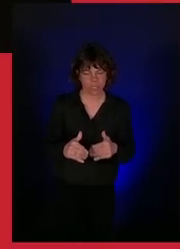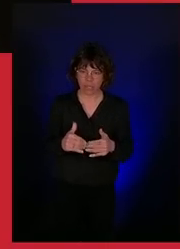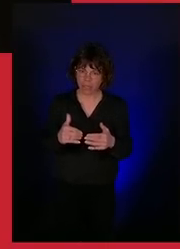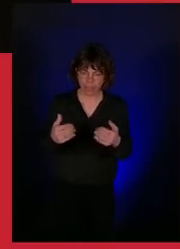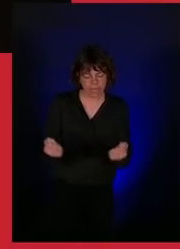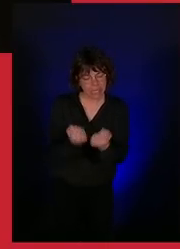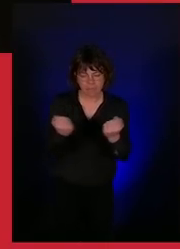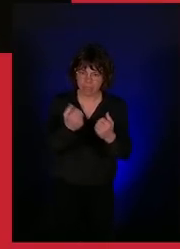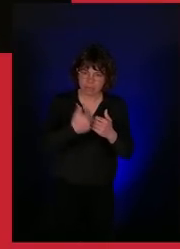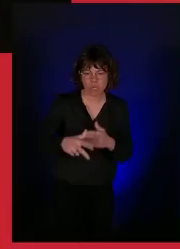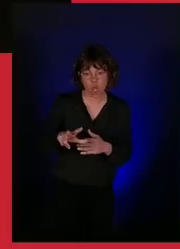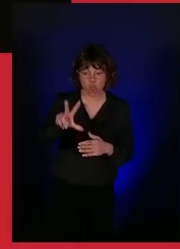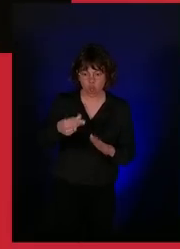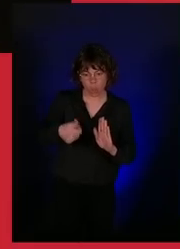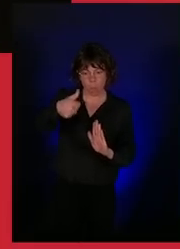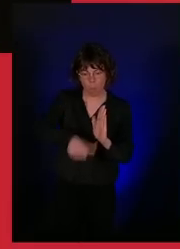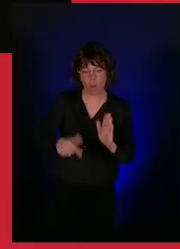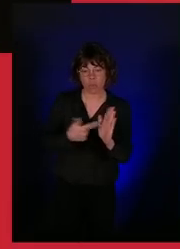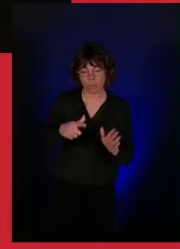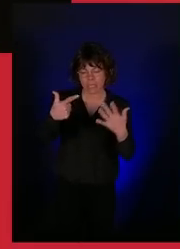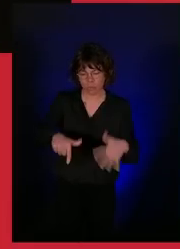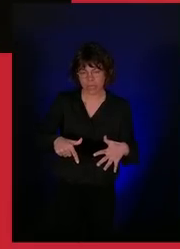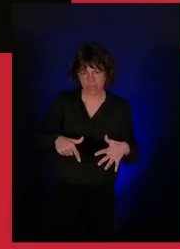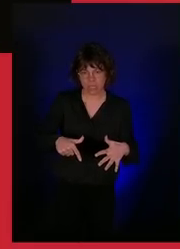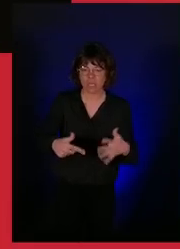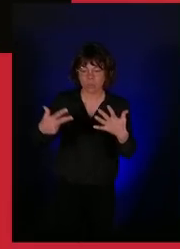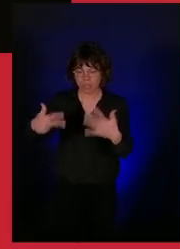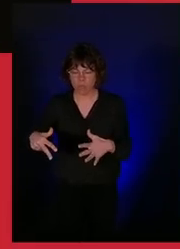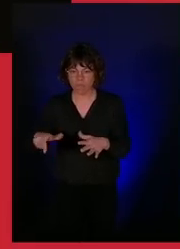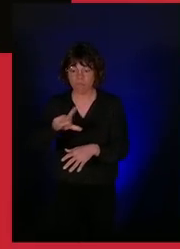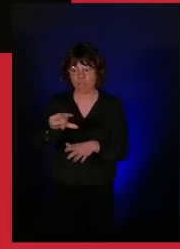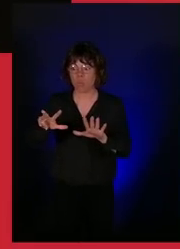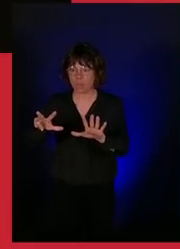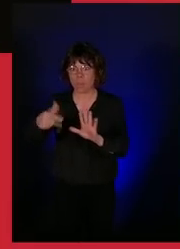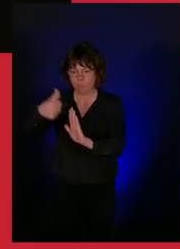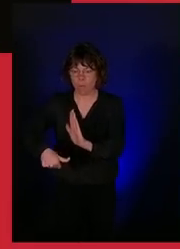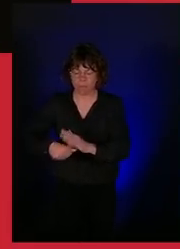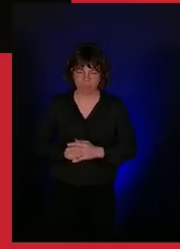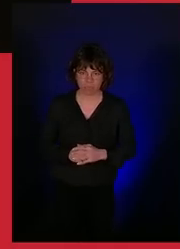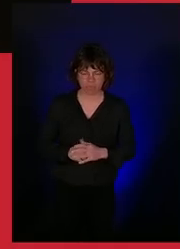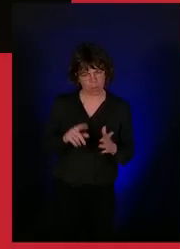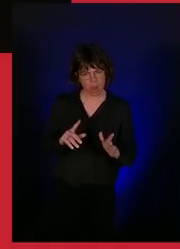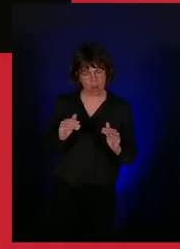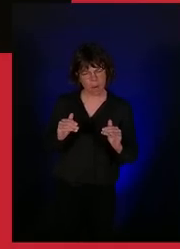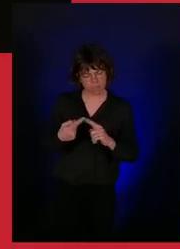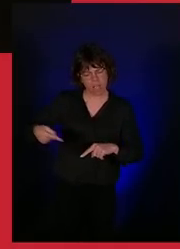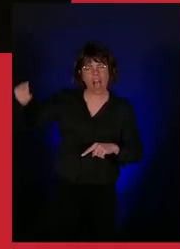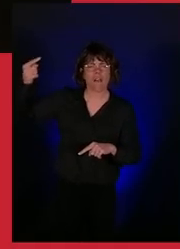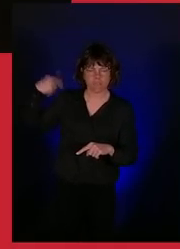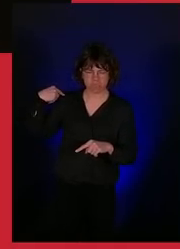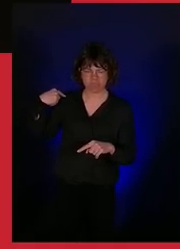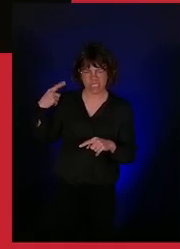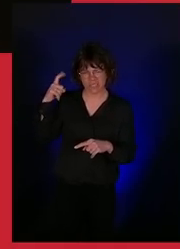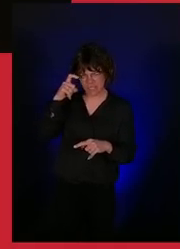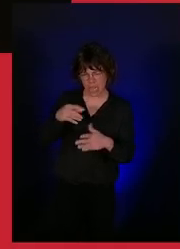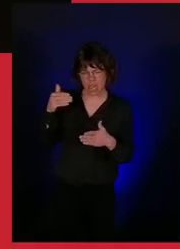d'exercice à 30 mois pour 2018 et 28 mois pour 2019. Cependant, nous avions déjà des difficultés bien avant